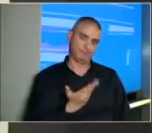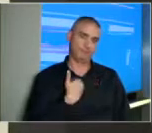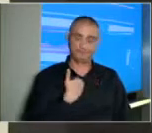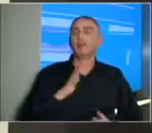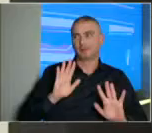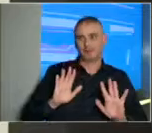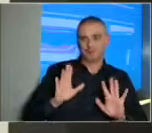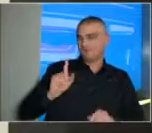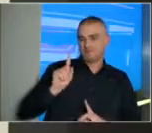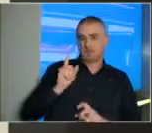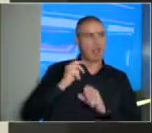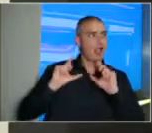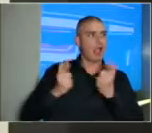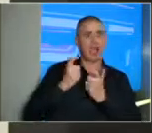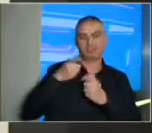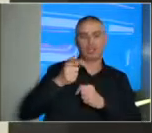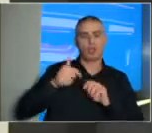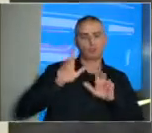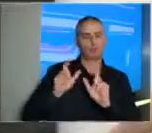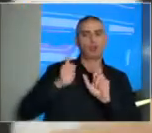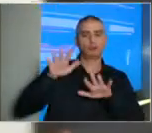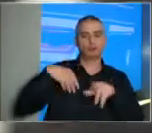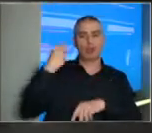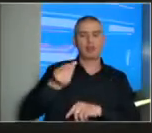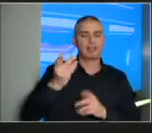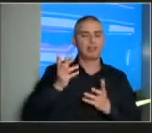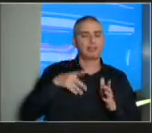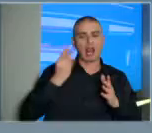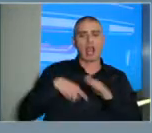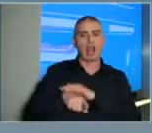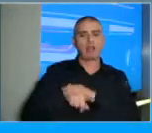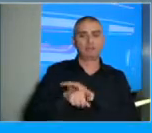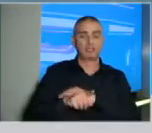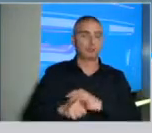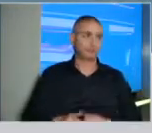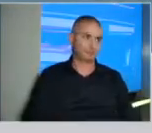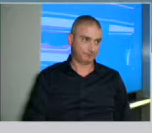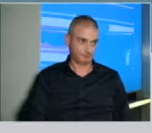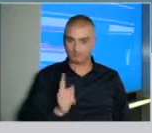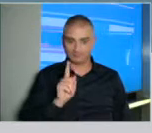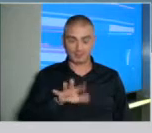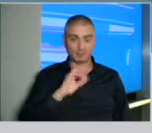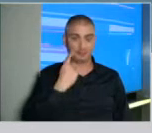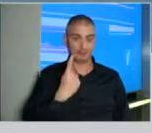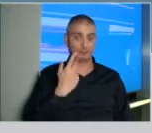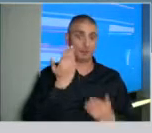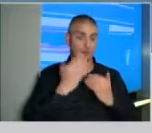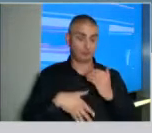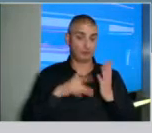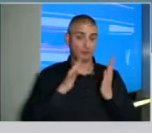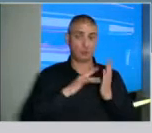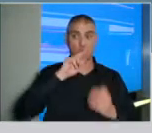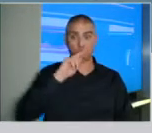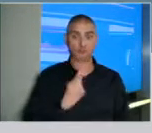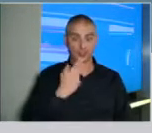בואי, מי עצר את ראש הממשלה מלתת פה תושבות לעשרות אלפי מסתננים? מי מצא את עצמם בסוף במקום